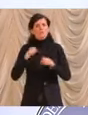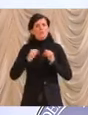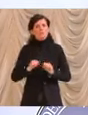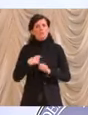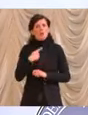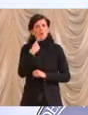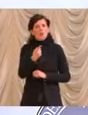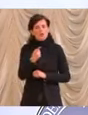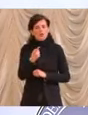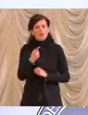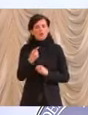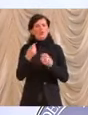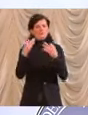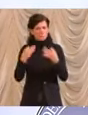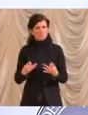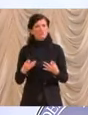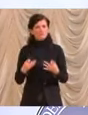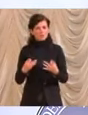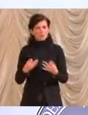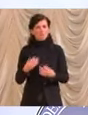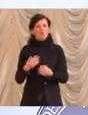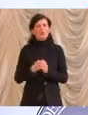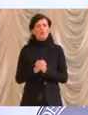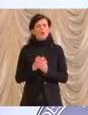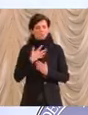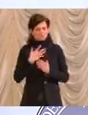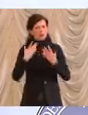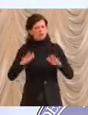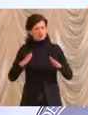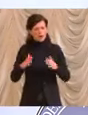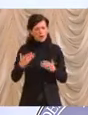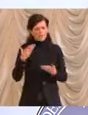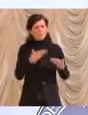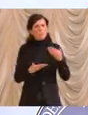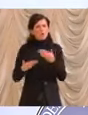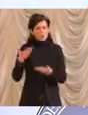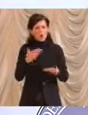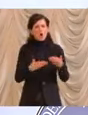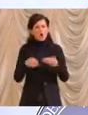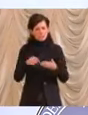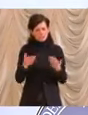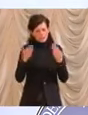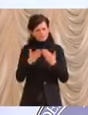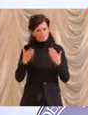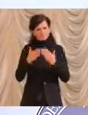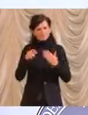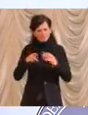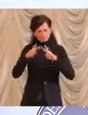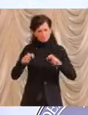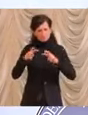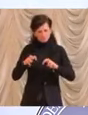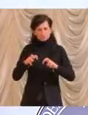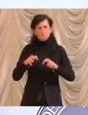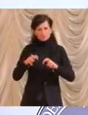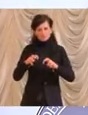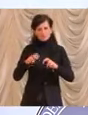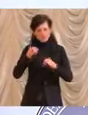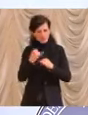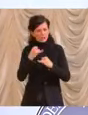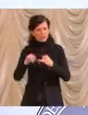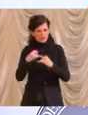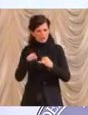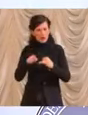sicuramente sono allo studio un ventaglio di proposte, perché siamo di fronte a un'emergenza che, come